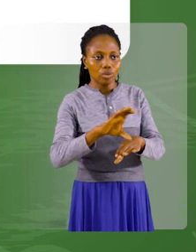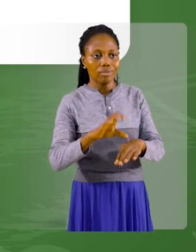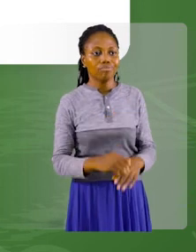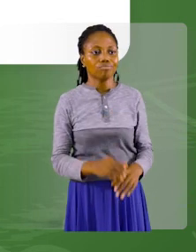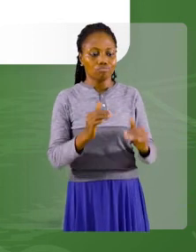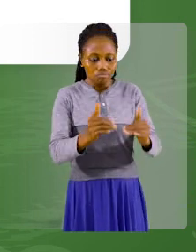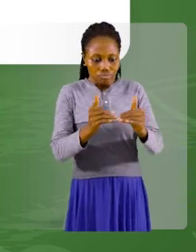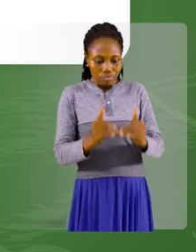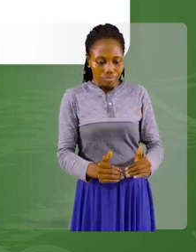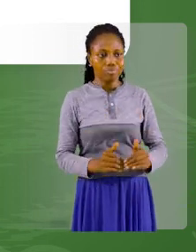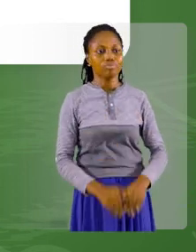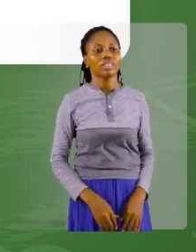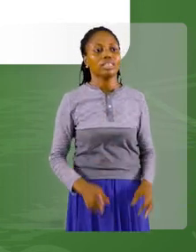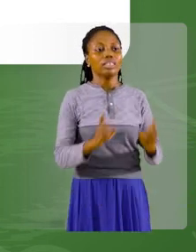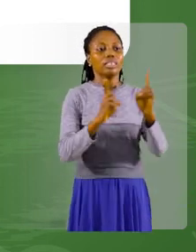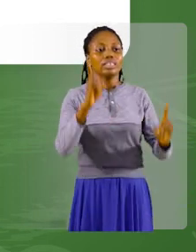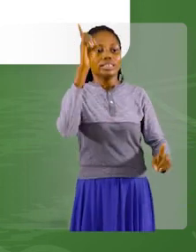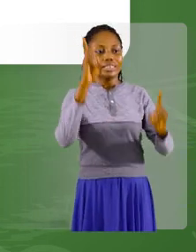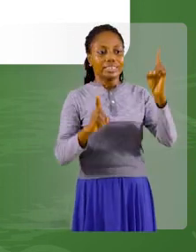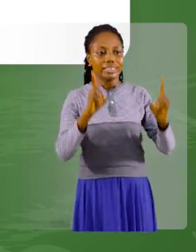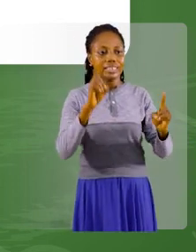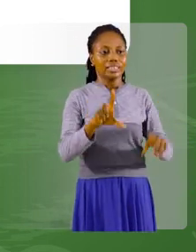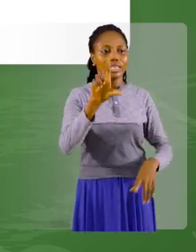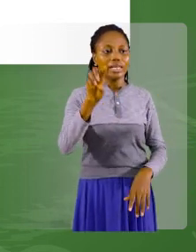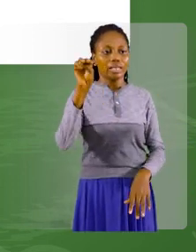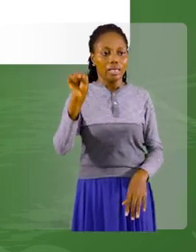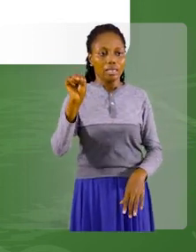distance LM égale à racine de